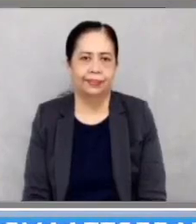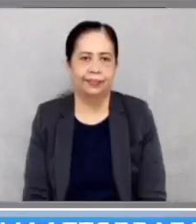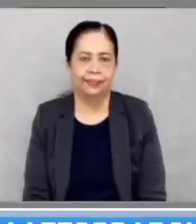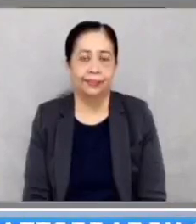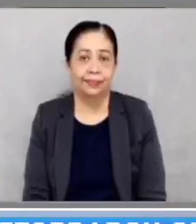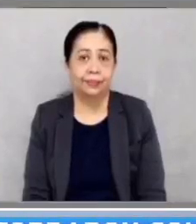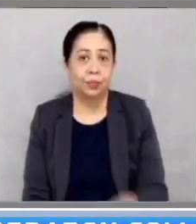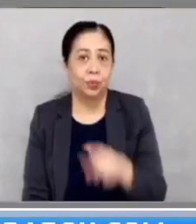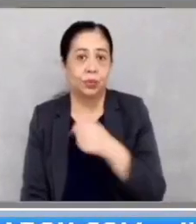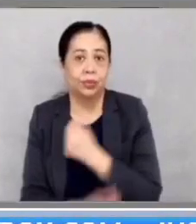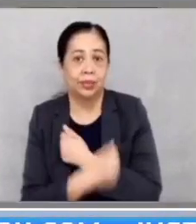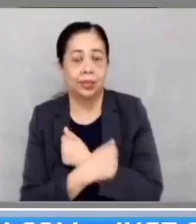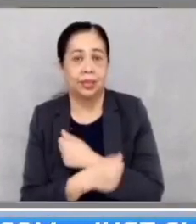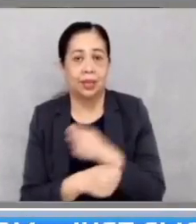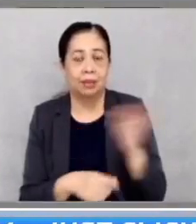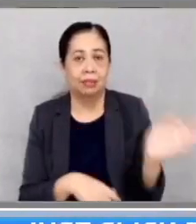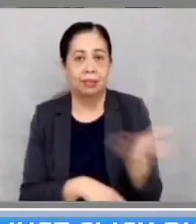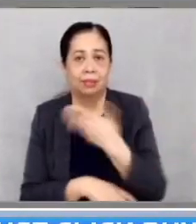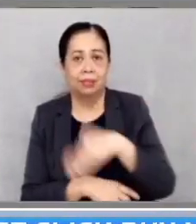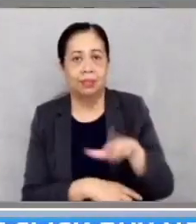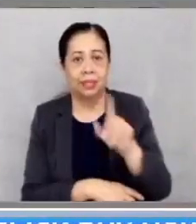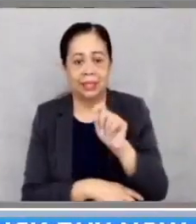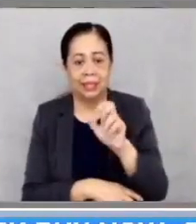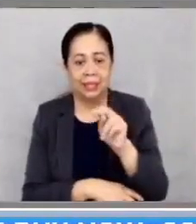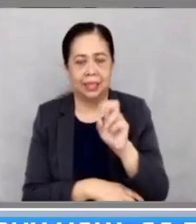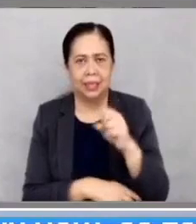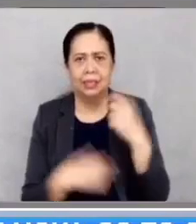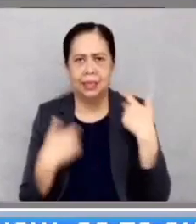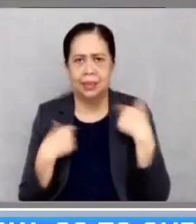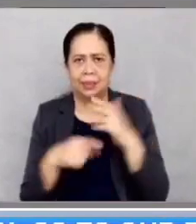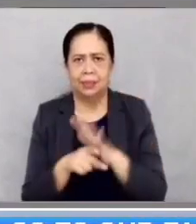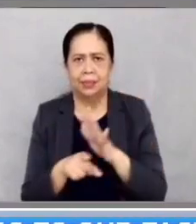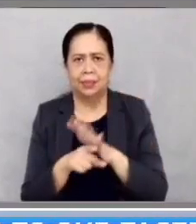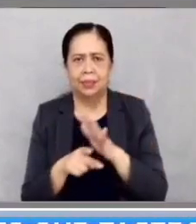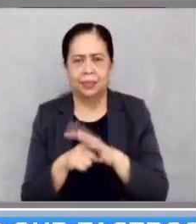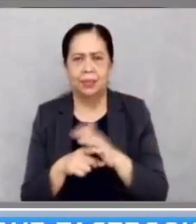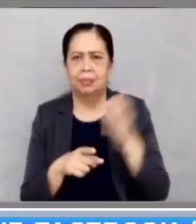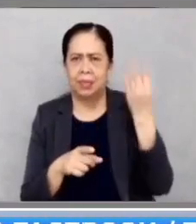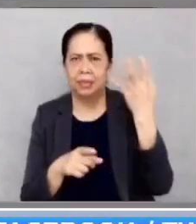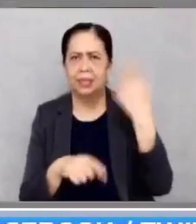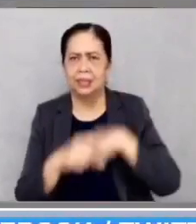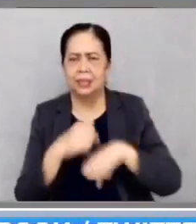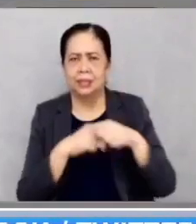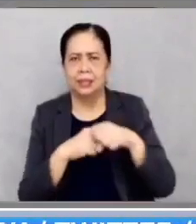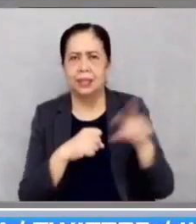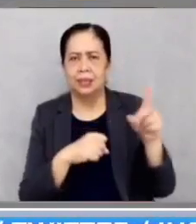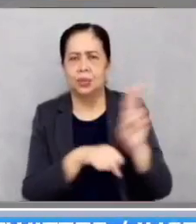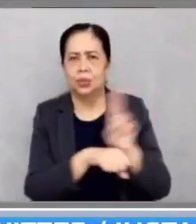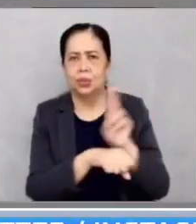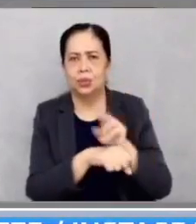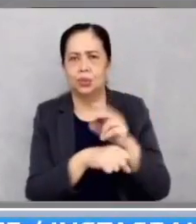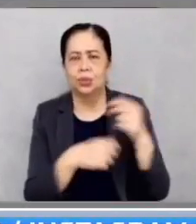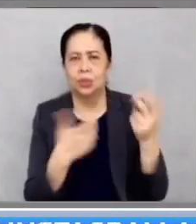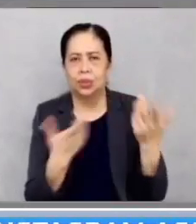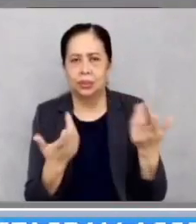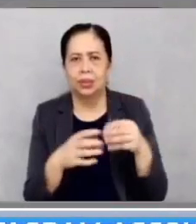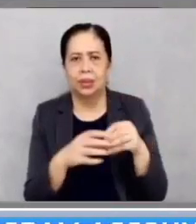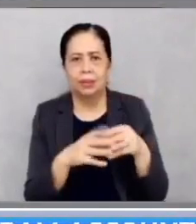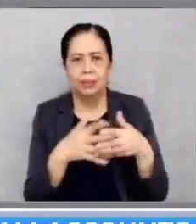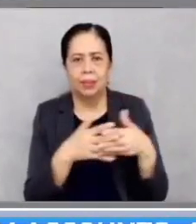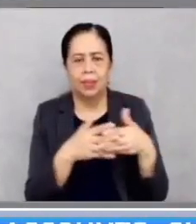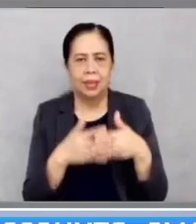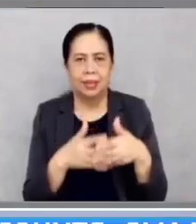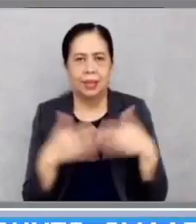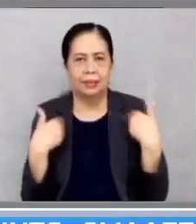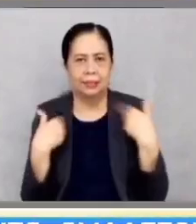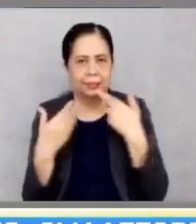mahihiling mag-tennis, may nauuso sa Pilipinas na racket sport na ilang dekada nang nilalaro sa Amerika. Alamin natin yan sa Sports Bite, hatid ni Jonathan